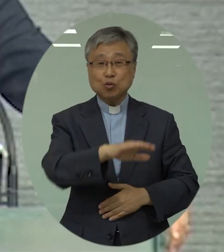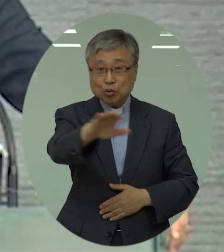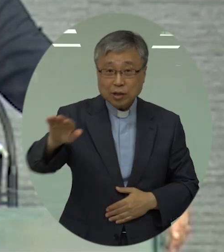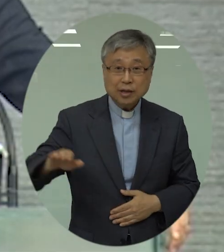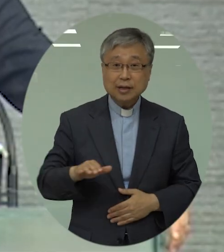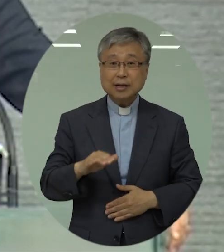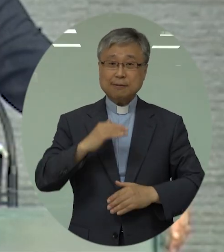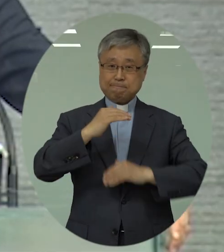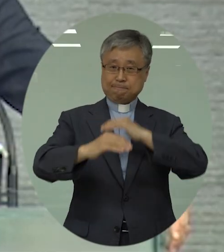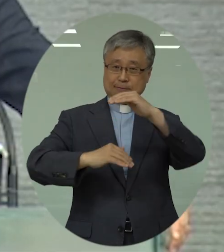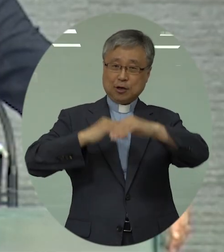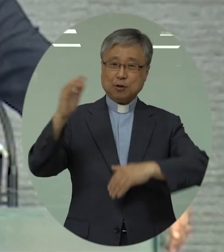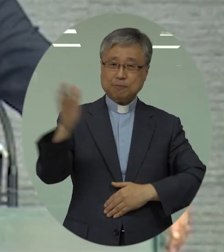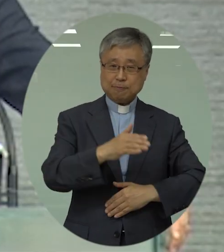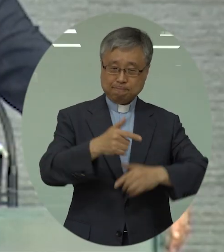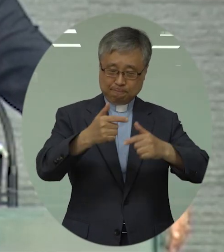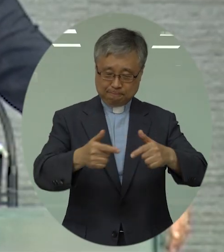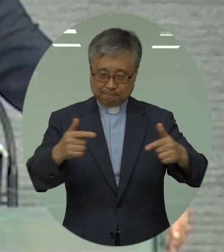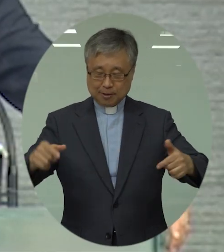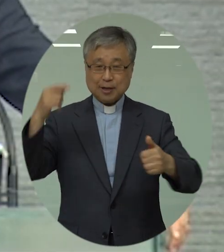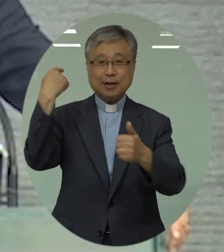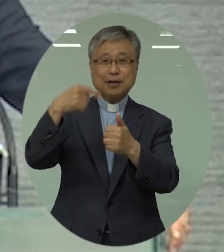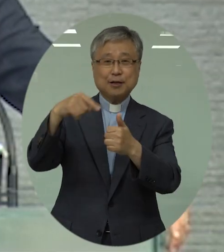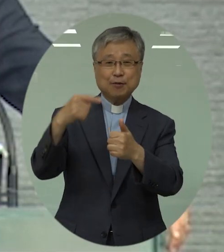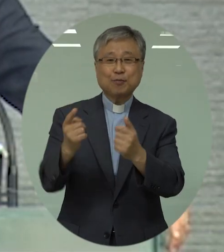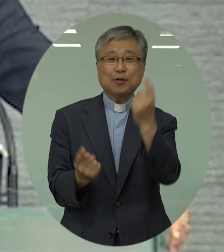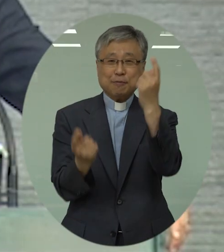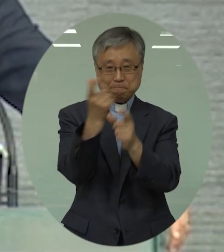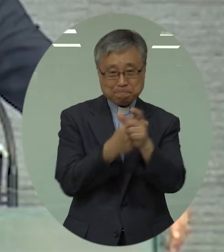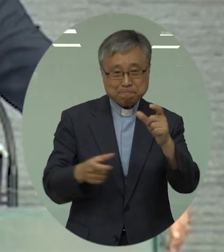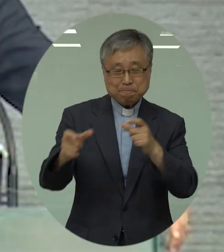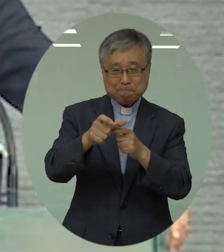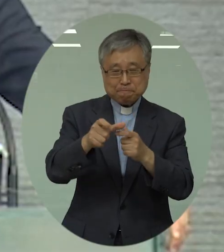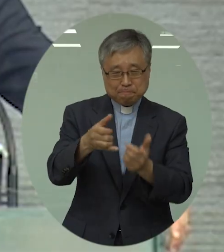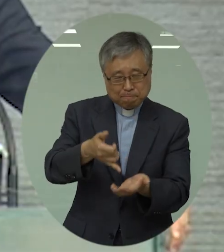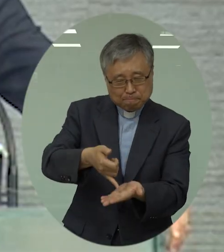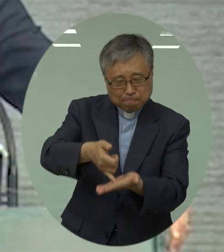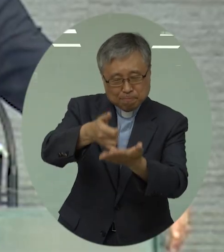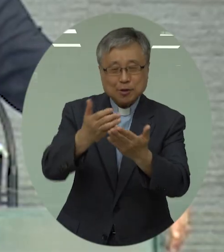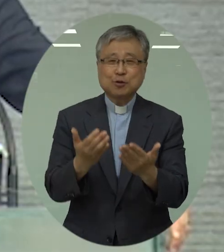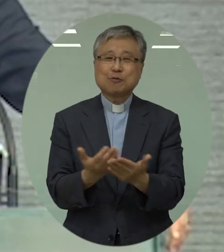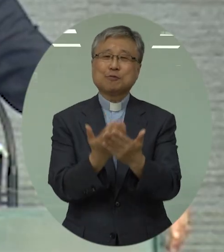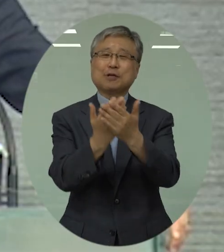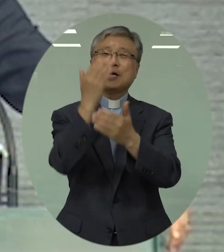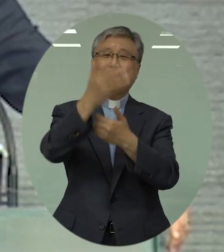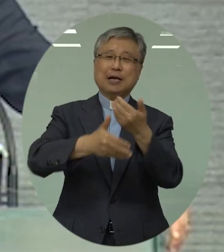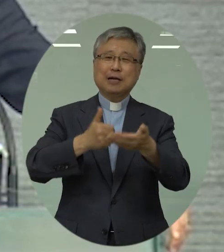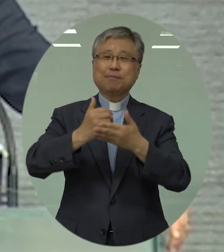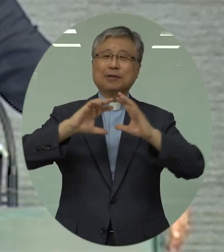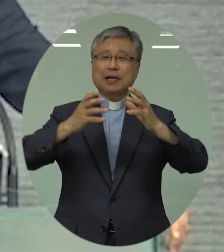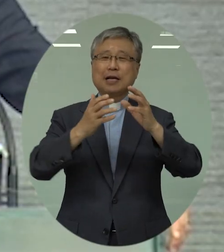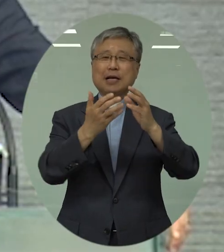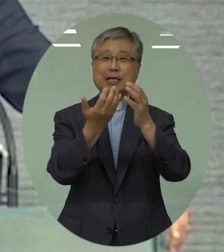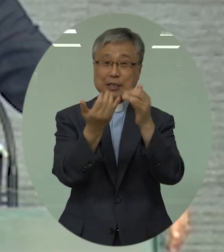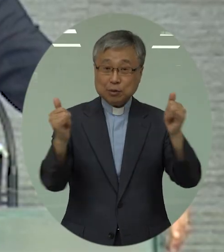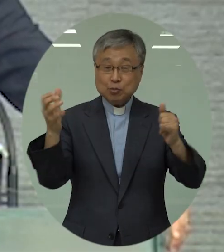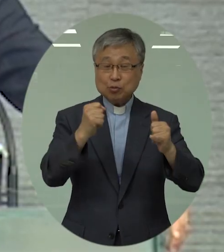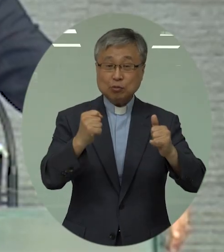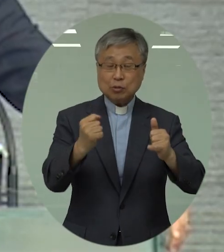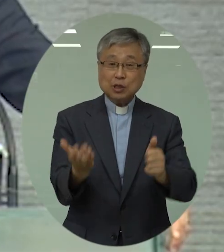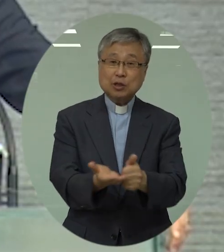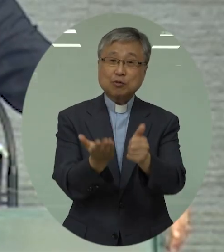그 단계로부터 서서히 가르쳐서 보다 성숙한 하나님 나라의 시민으로 키워가야 한단 말이에요. 그러나 이